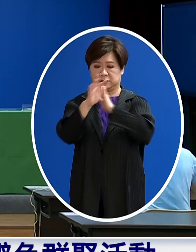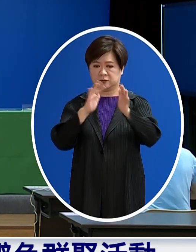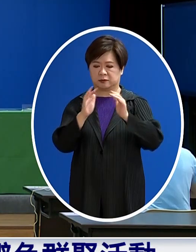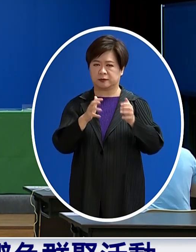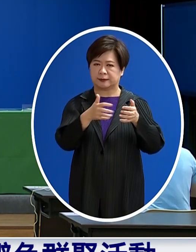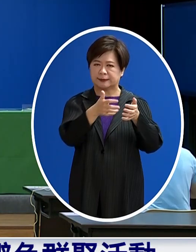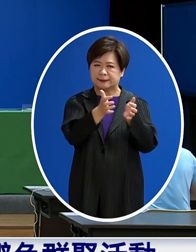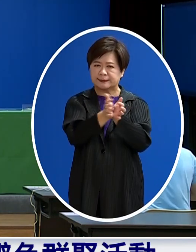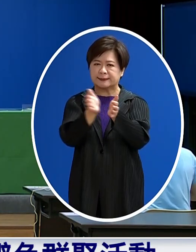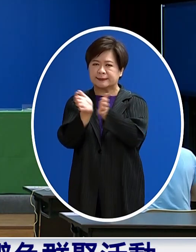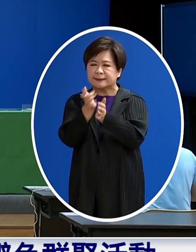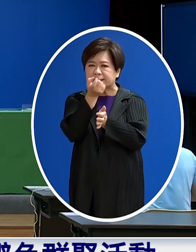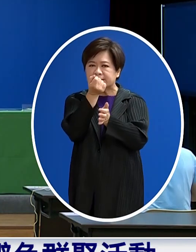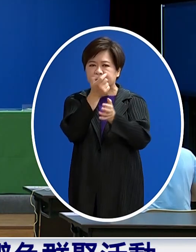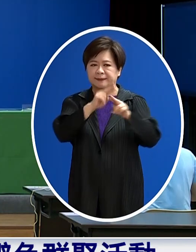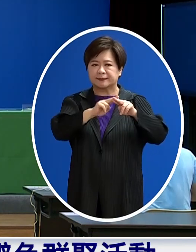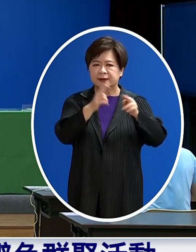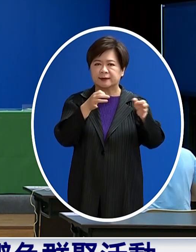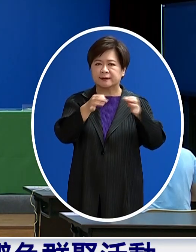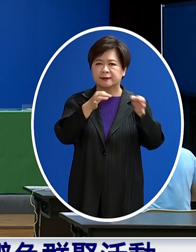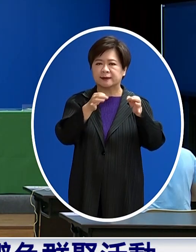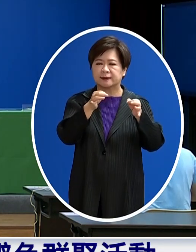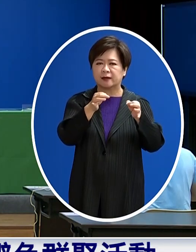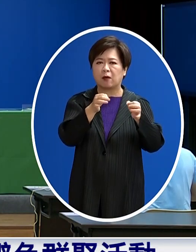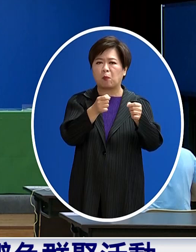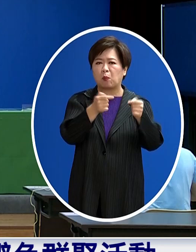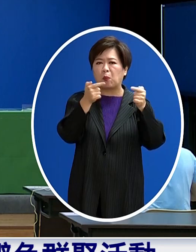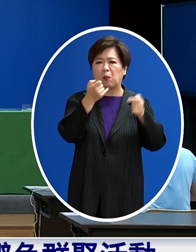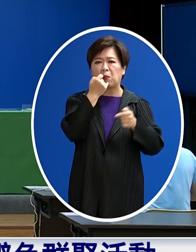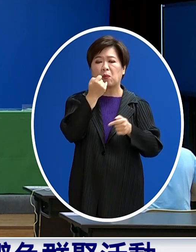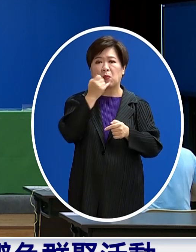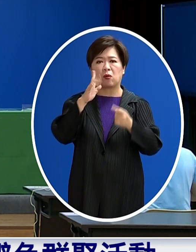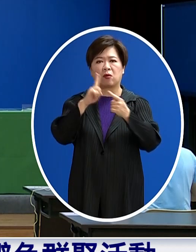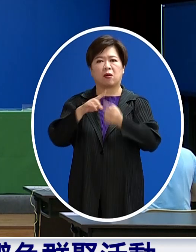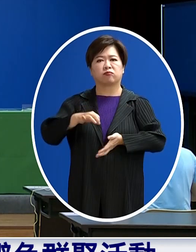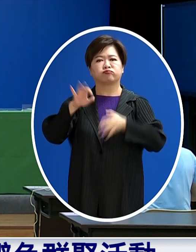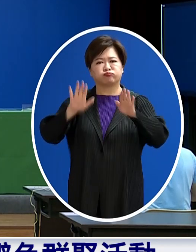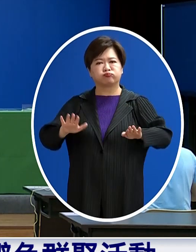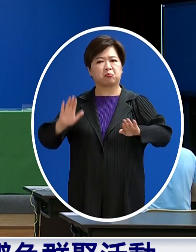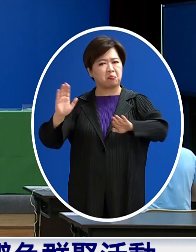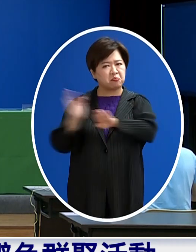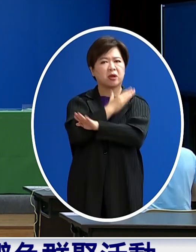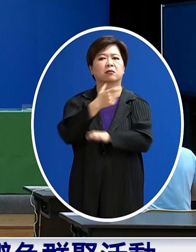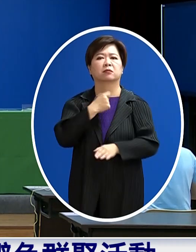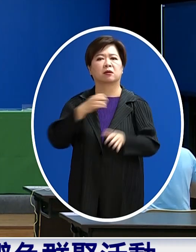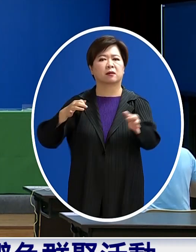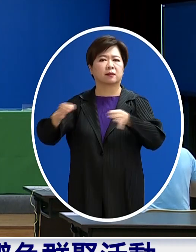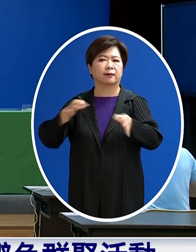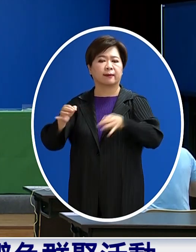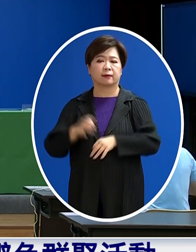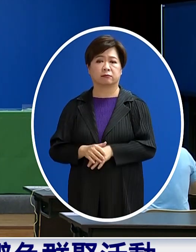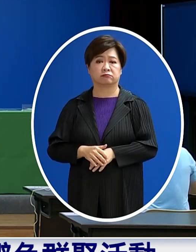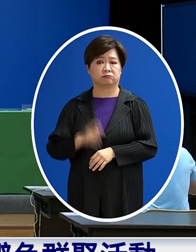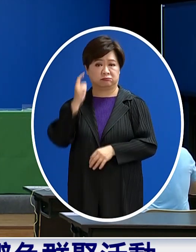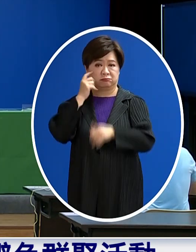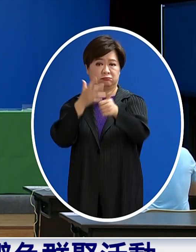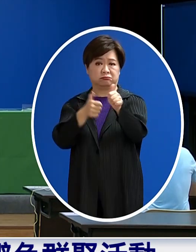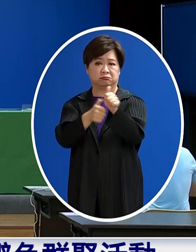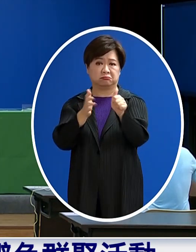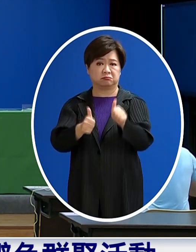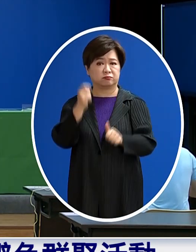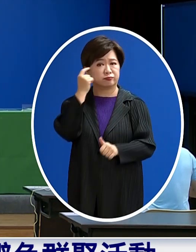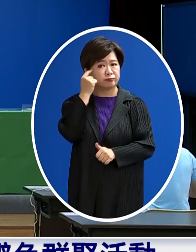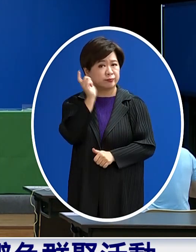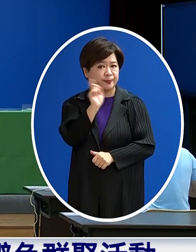分要做微解封的情形，那有的还有摊商喊今天开始这样子，那不知道这边有没有什么看法。